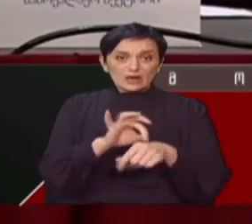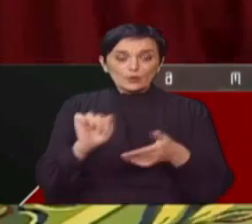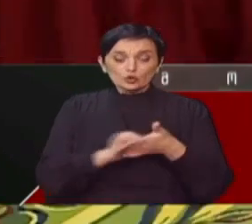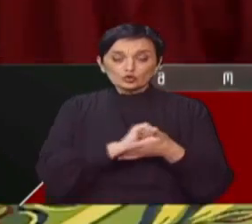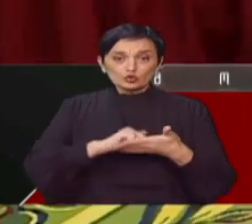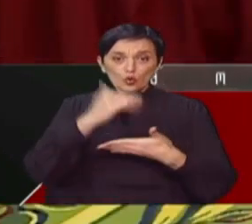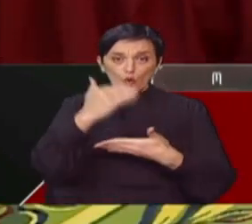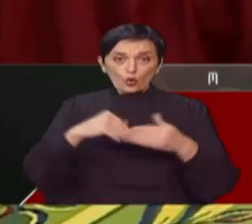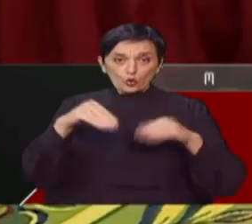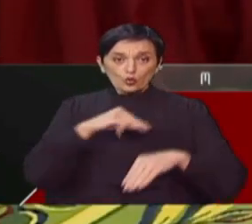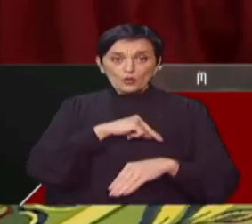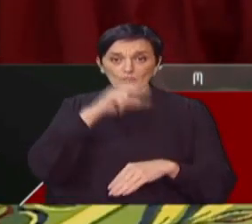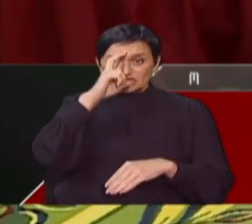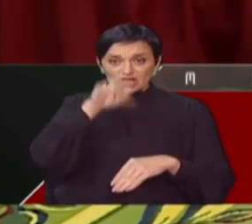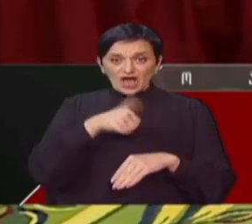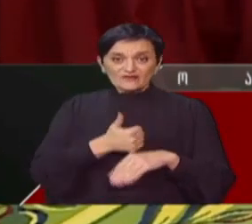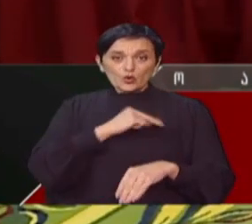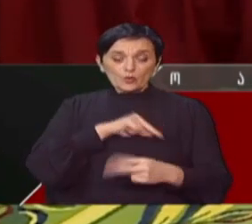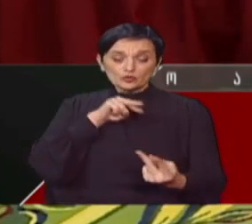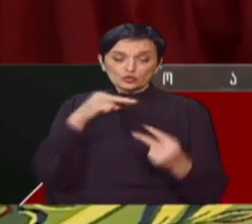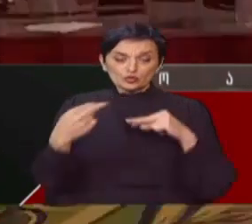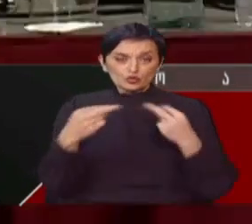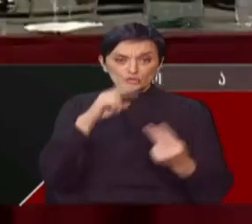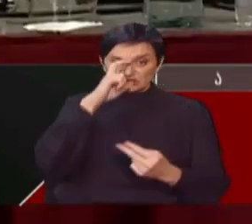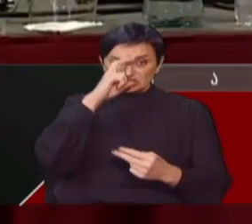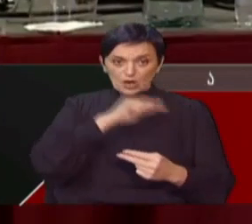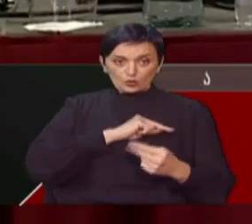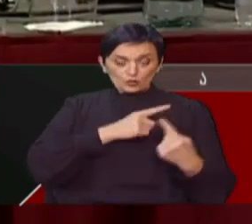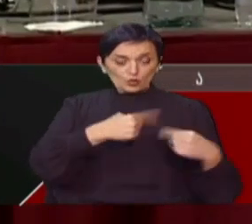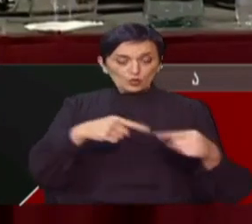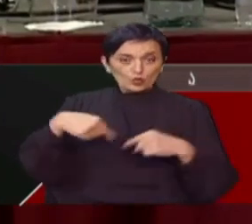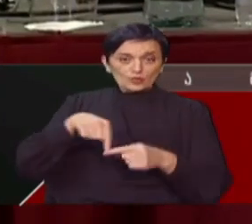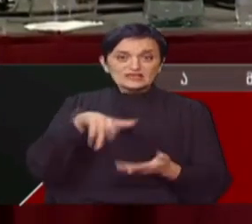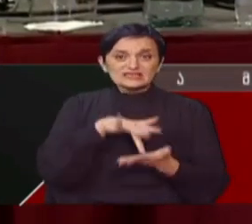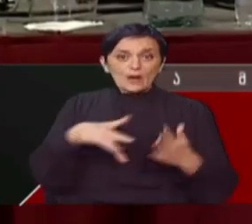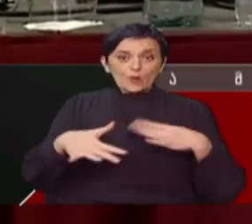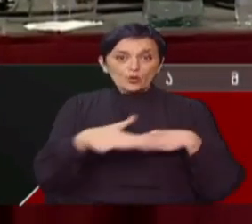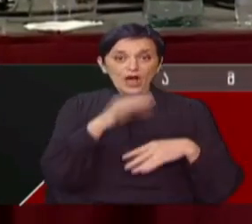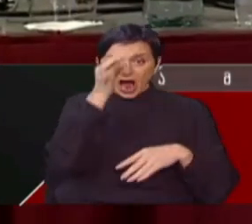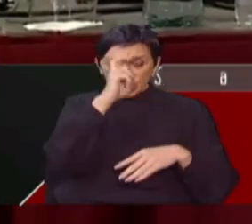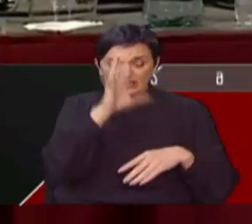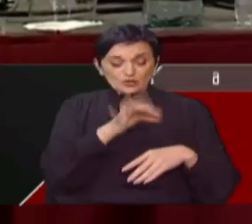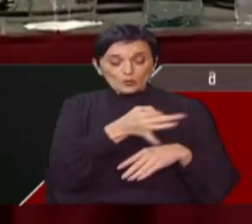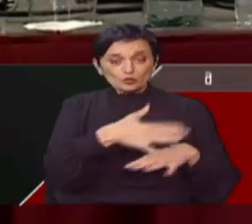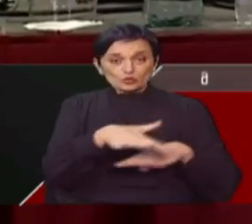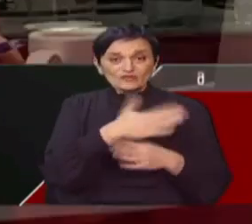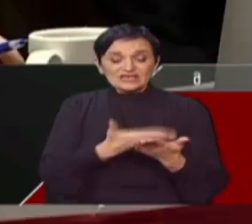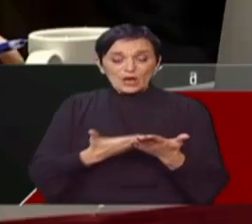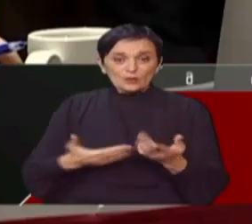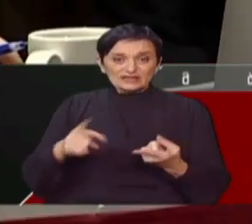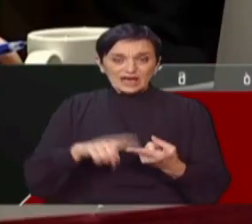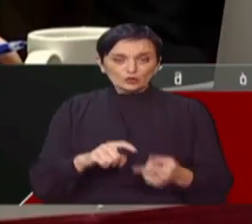დოკუმენტი შემუშავებულია მთავრობის ადმინისტრაციის კოორდინირებით სახელმწიფო უწყებების მიერ სამოქალაქო სექტორის რეკომენდაციებზე დაყრდნობით.